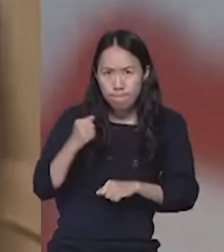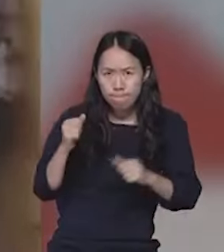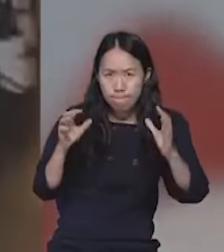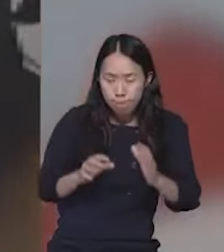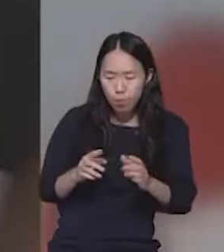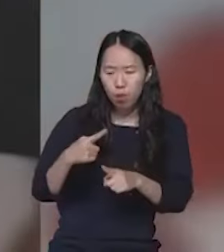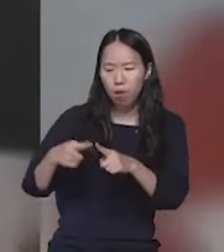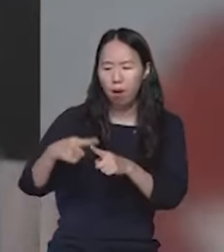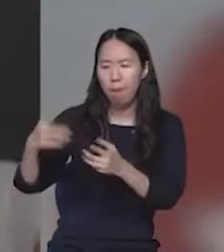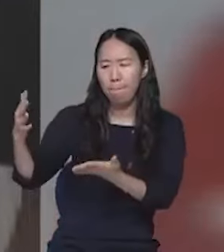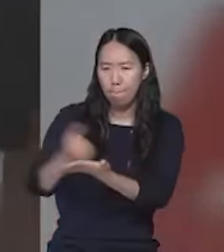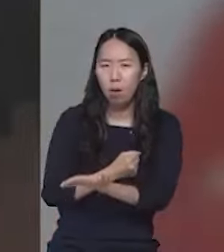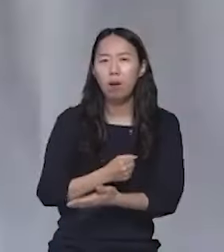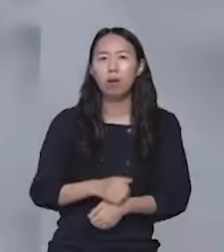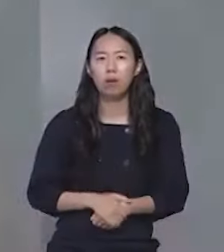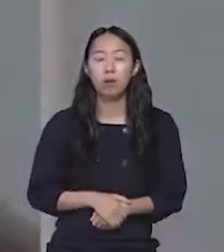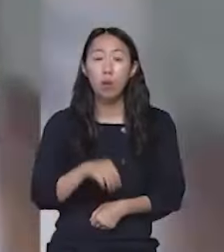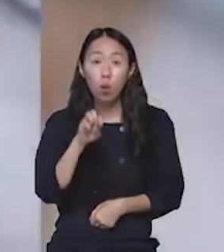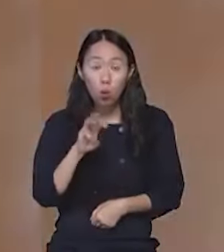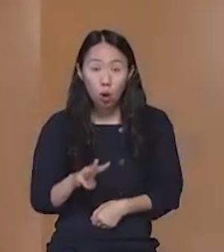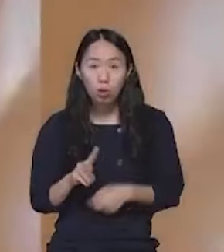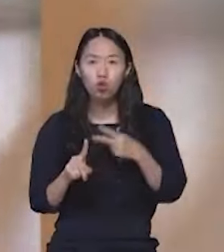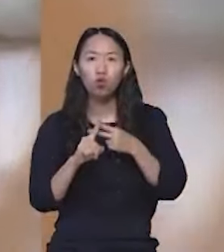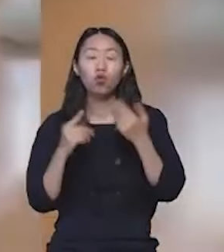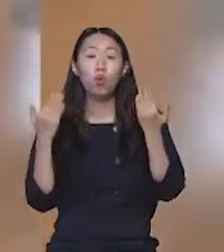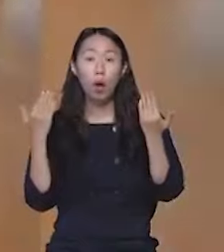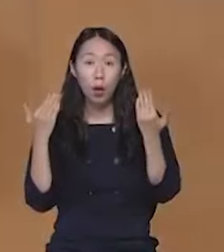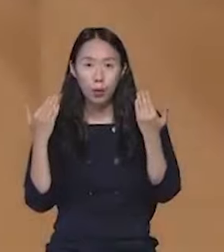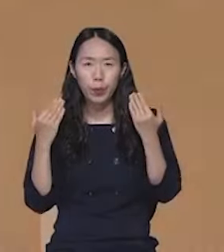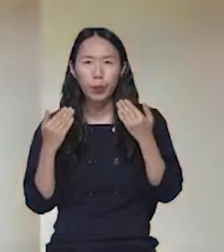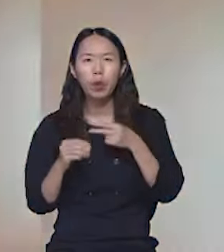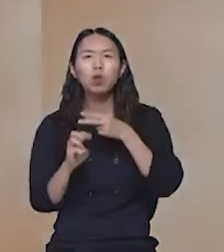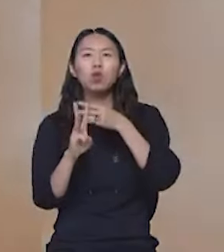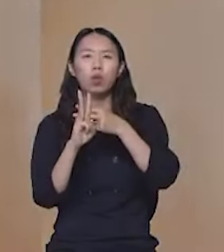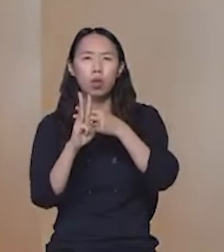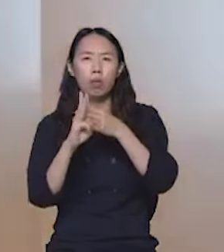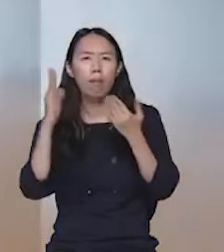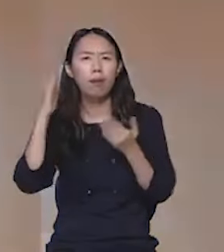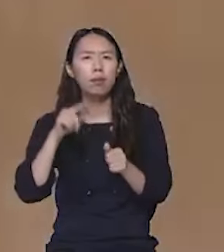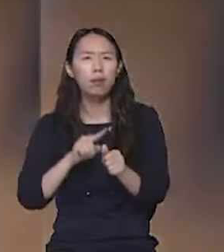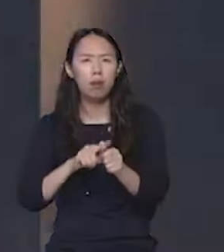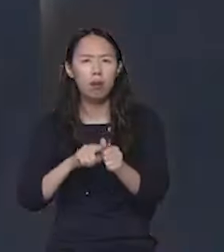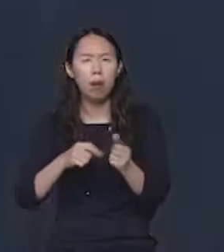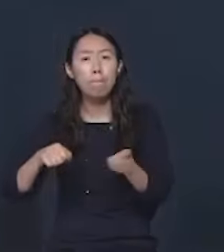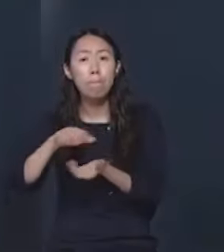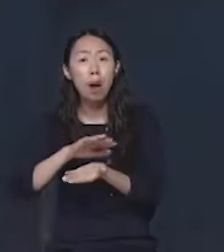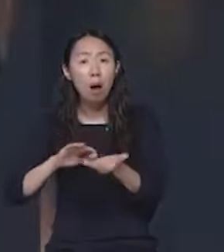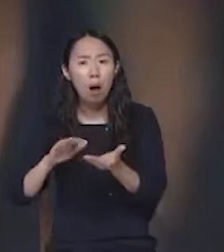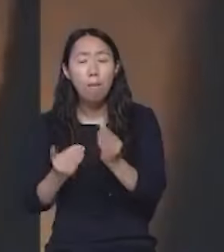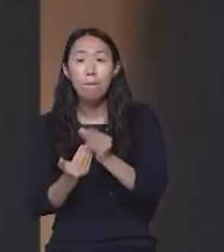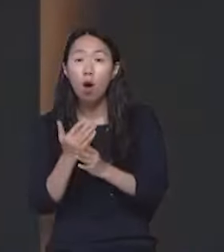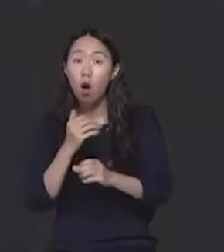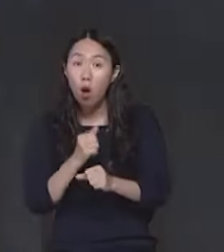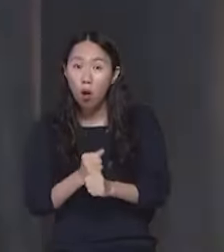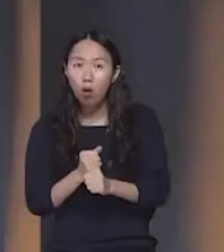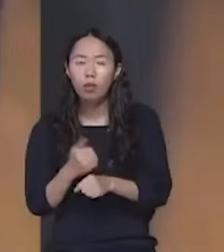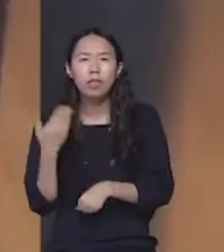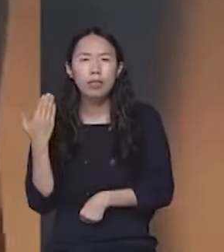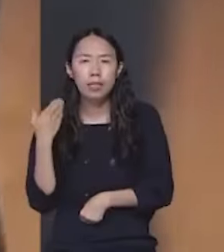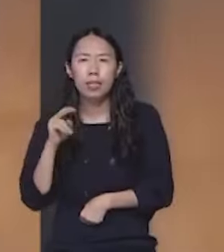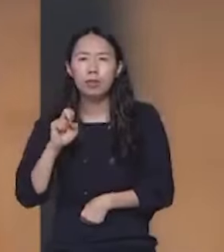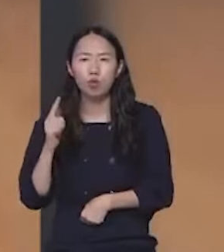흉기를 빼앗습니다. 광주의 한 중학교에서 3학년 A군이 난동을 부린 건 지난 27일 오후